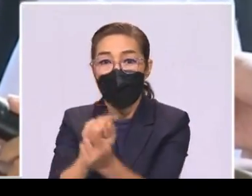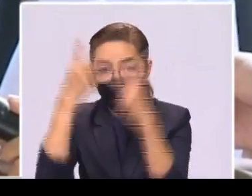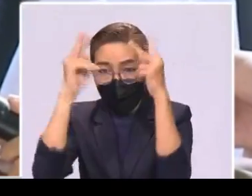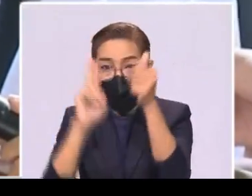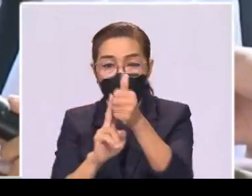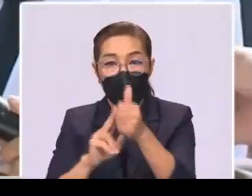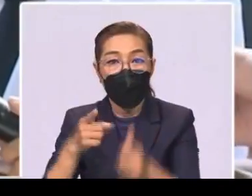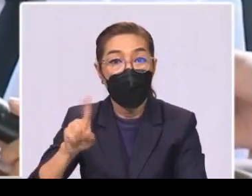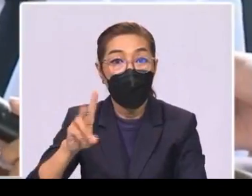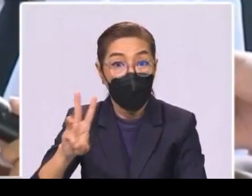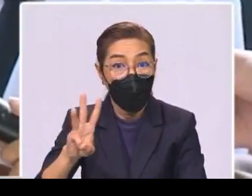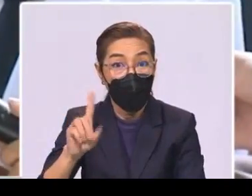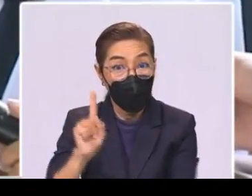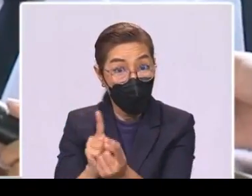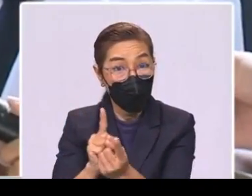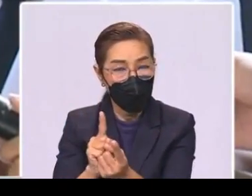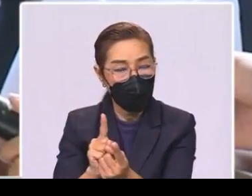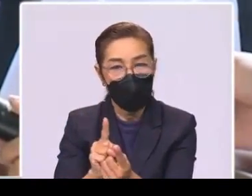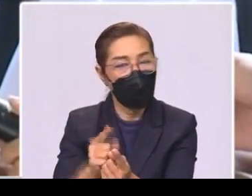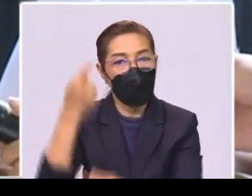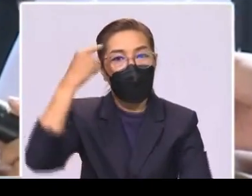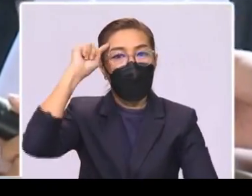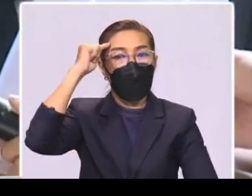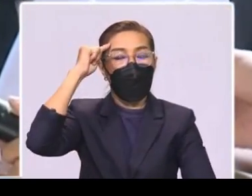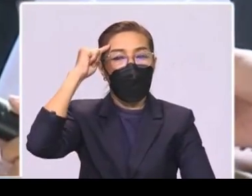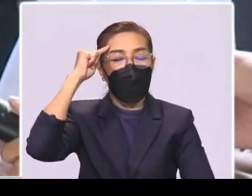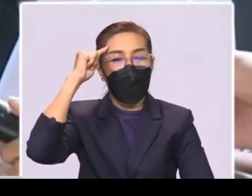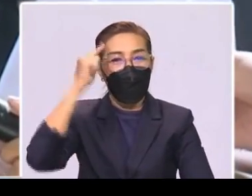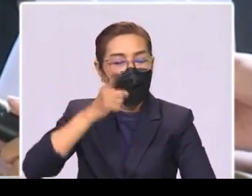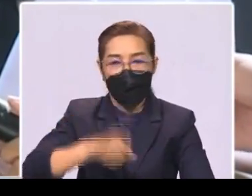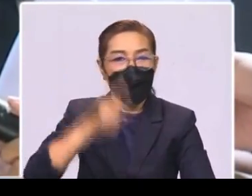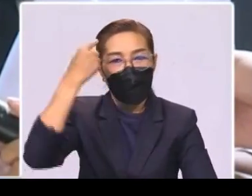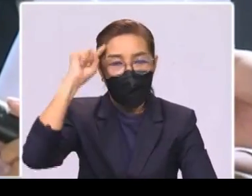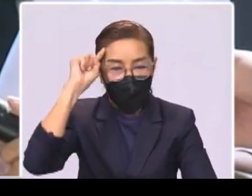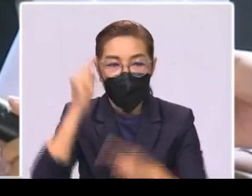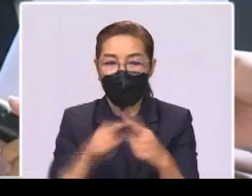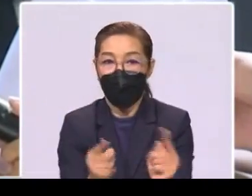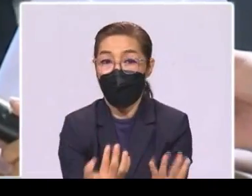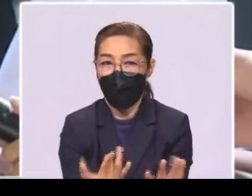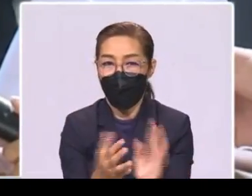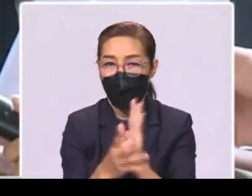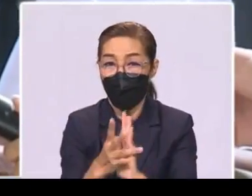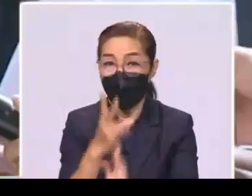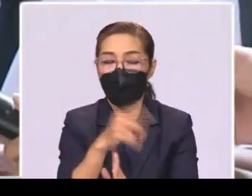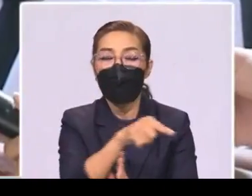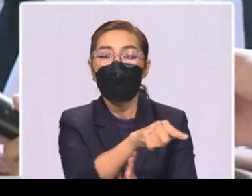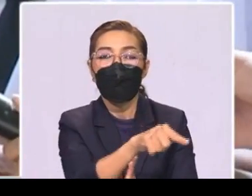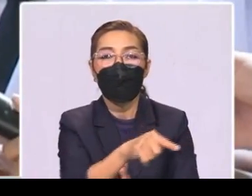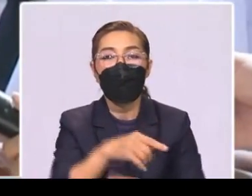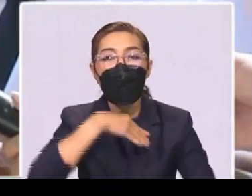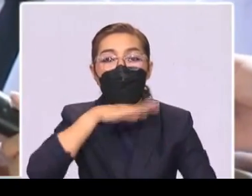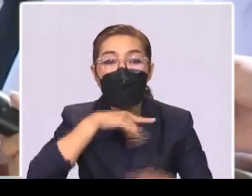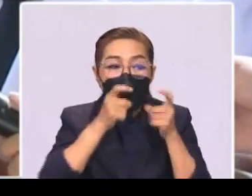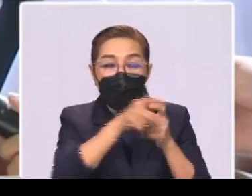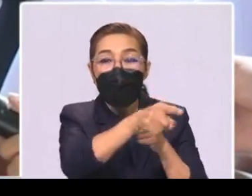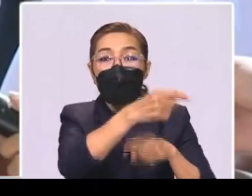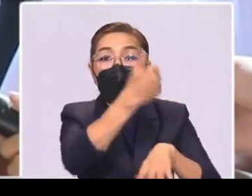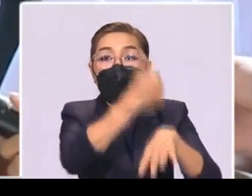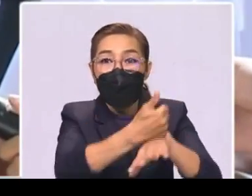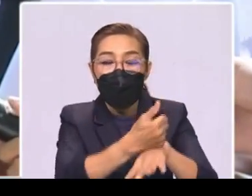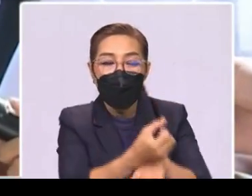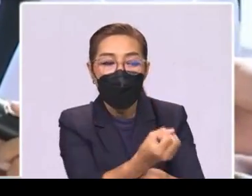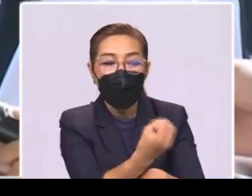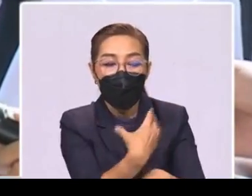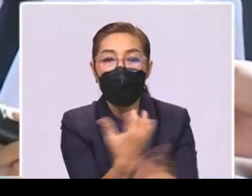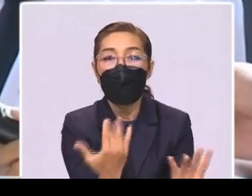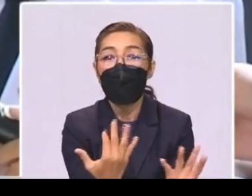ไม่ขอยืนยันอไม่ขอยืนยันรวมทั้งประเด็นที่เจ้าตัวขอเวลา 2สัปดาห์ในการตัดสินใจก็ไม่ขอยืนยัน